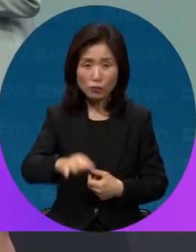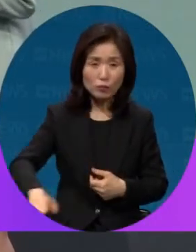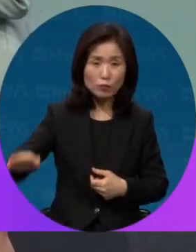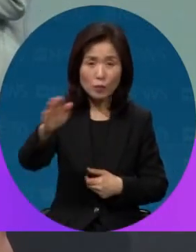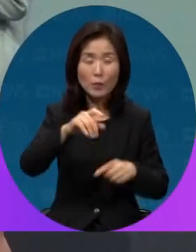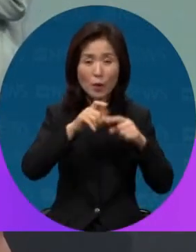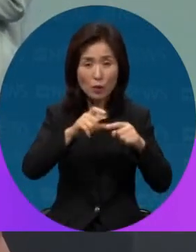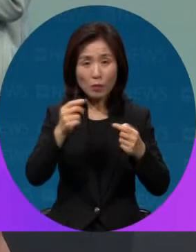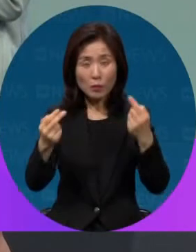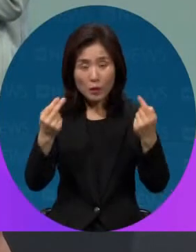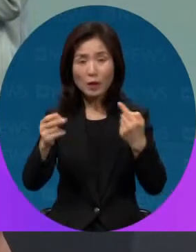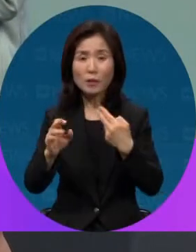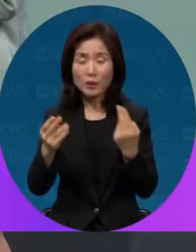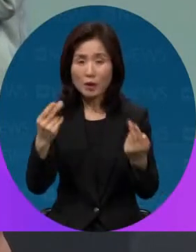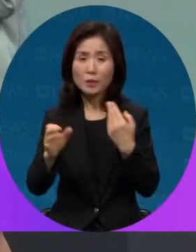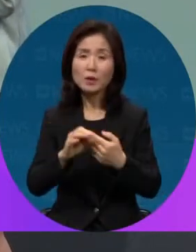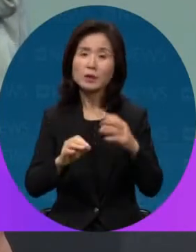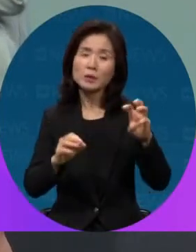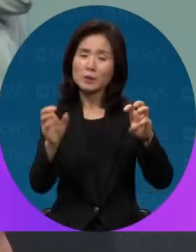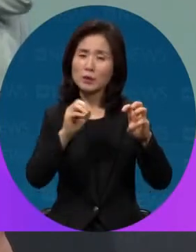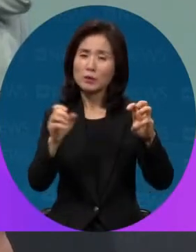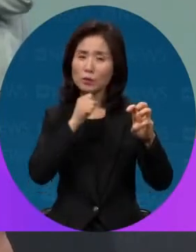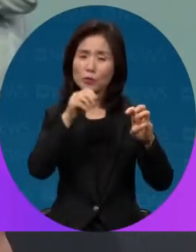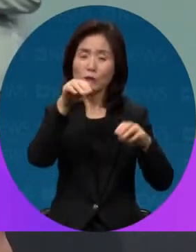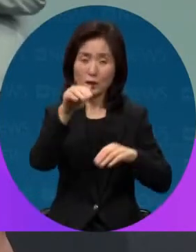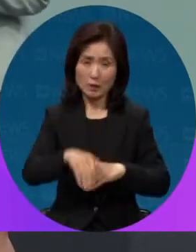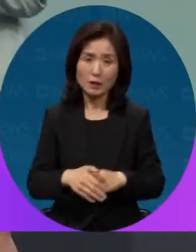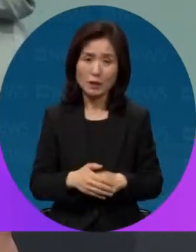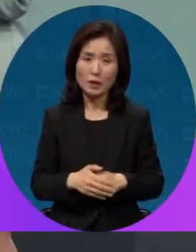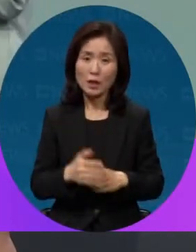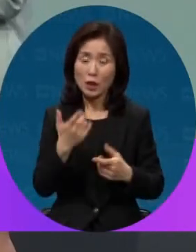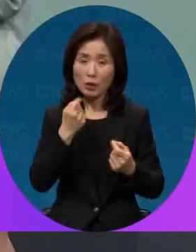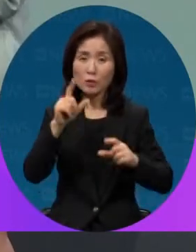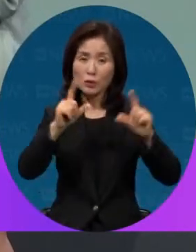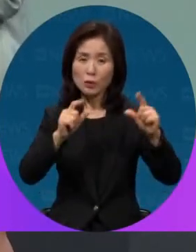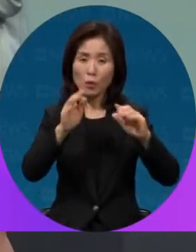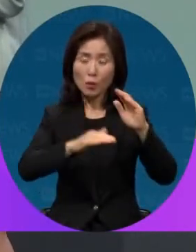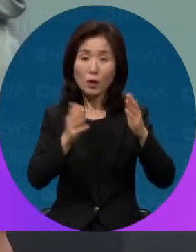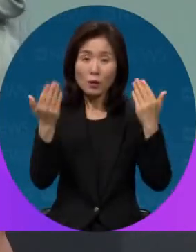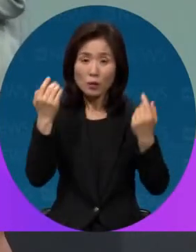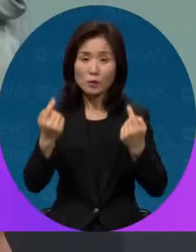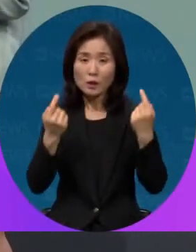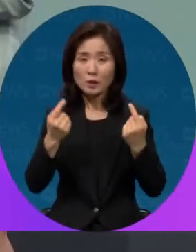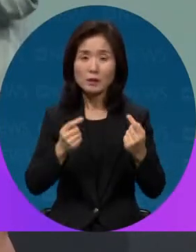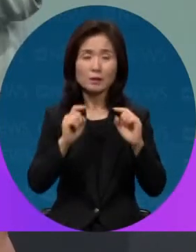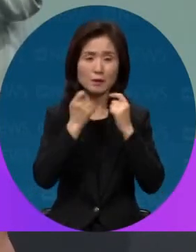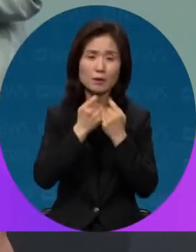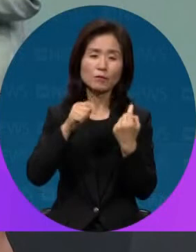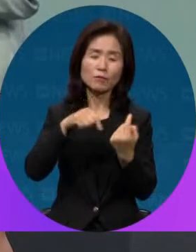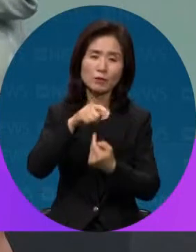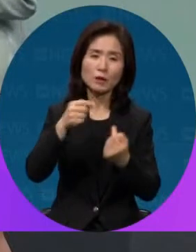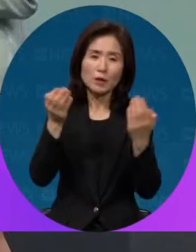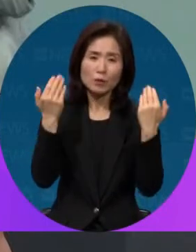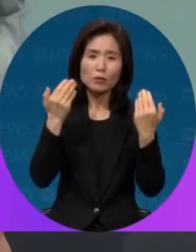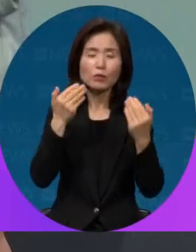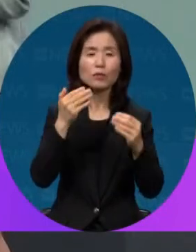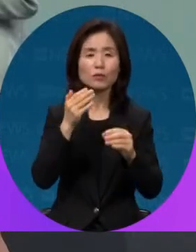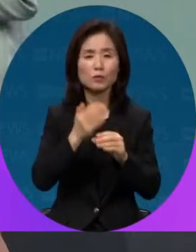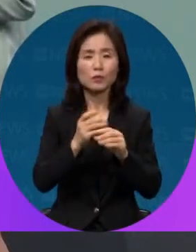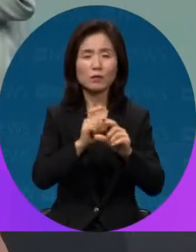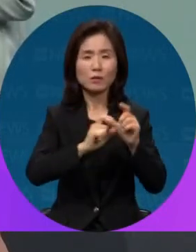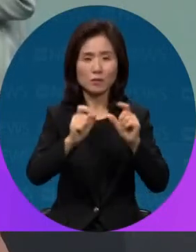가 낮은 수치를 기록하고 있습니다 또 이런 현상은 공립학교에 보다는 이영미 단체가 운영하는 학교 위주로 더